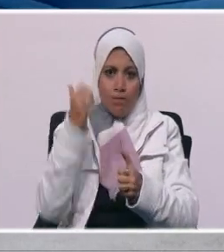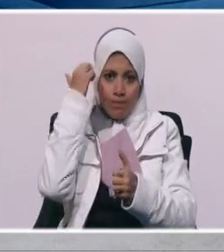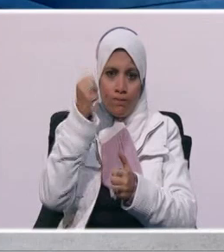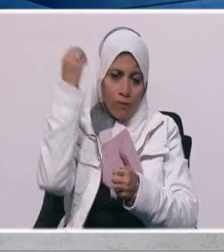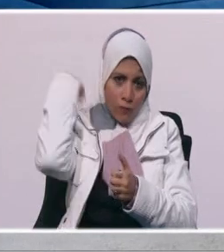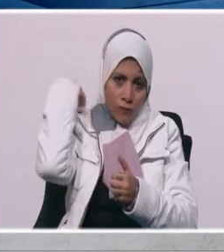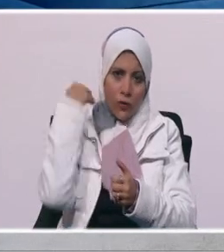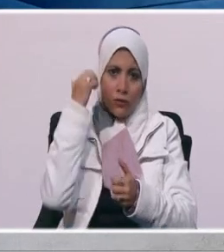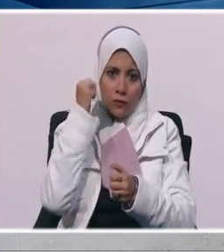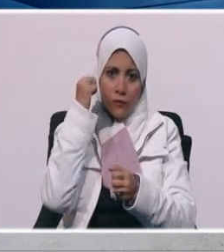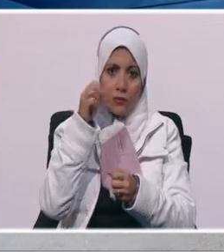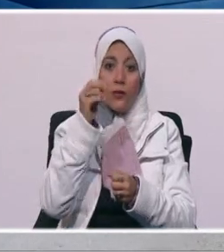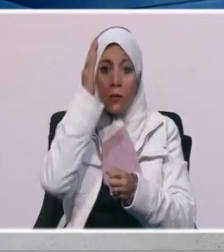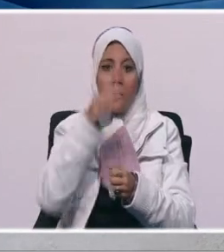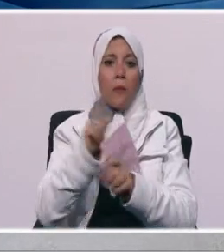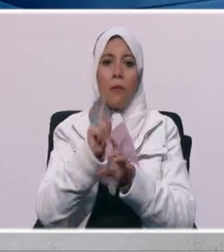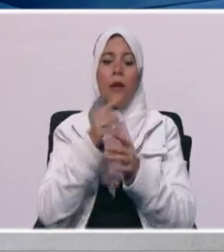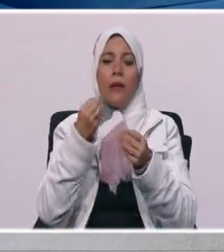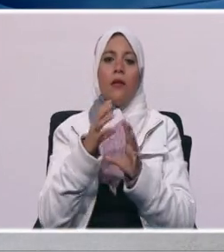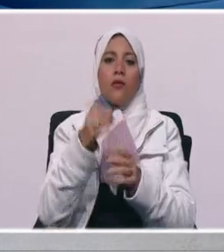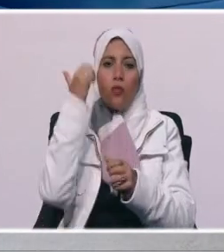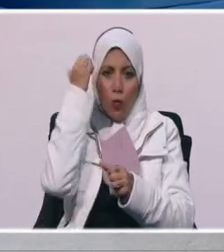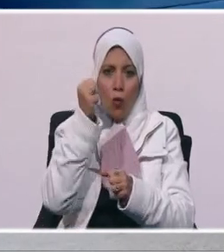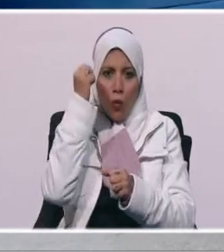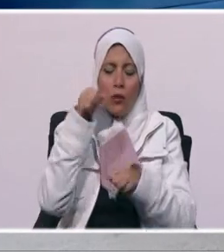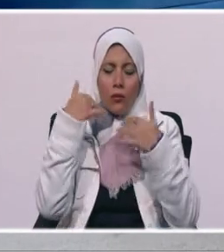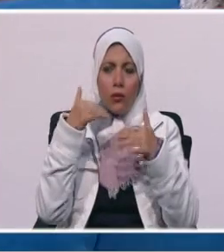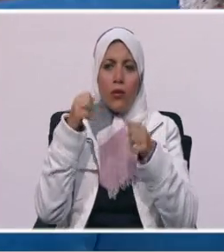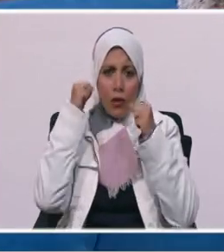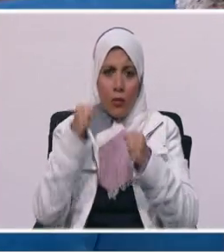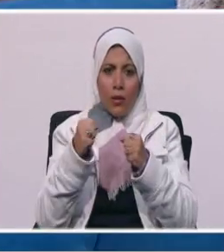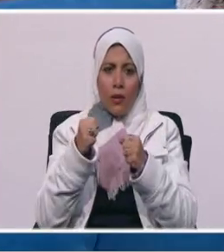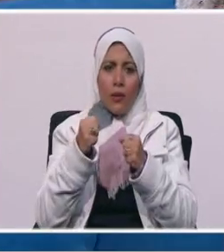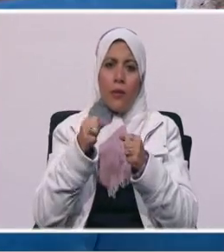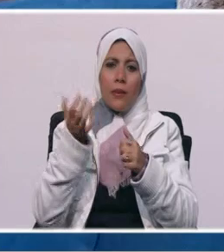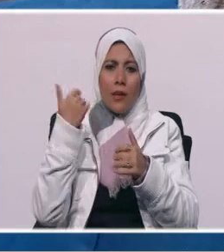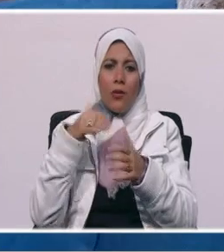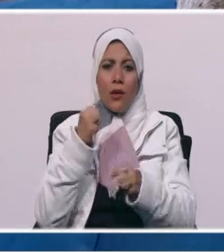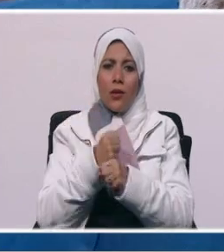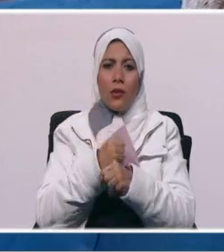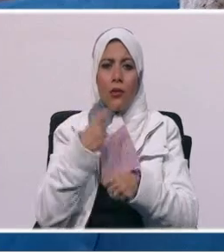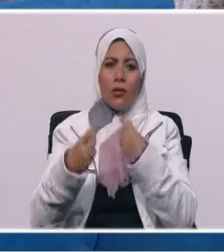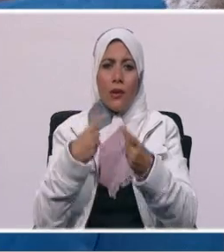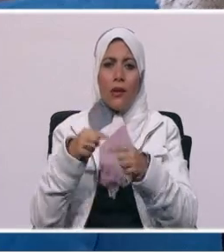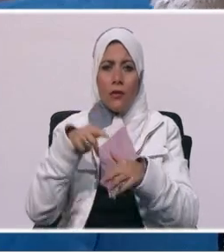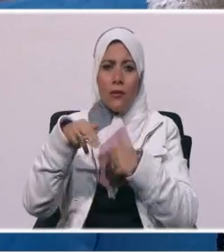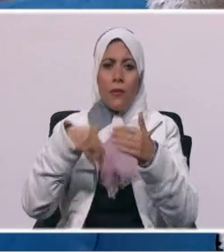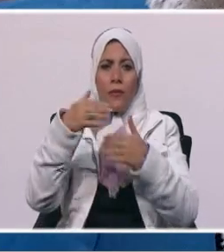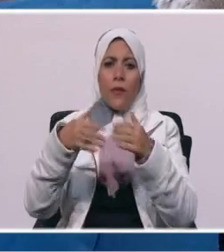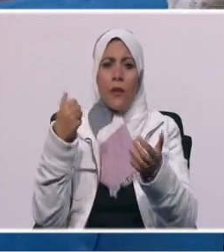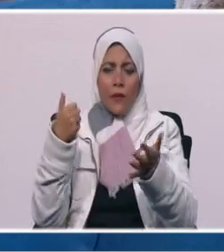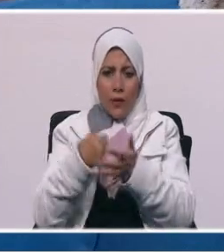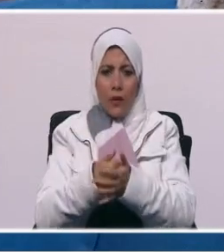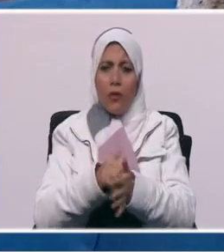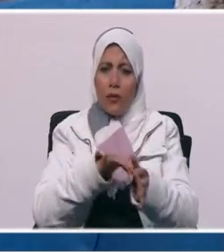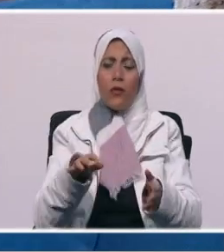غير جراحه، بس هي مؤلمه نوعا ما، لكن كنت باخدها بشكل مكثف لفتره ما. وبعد كده